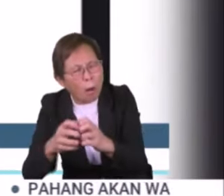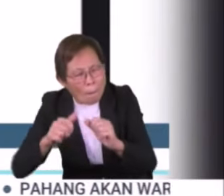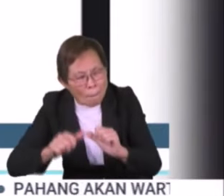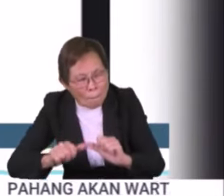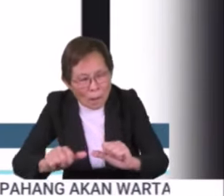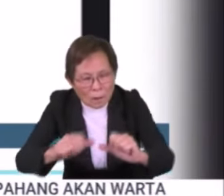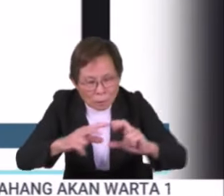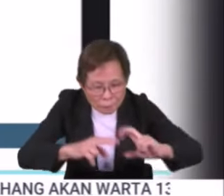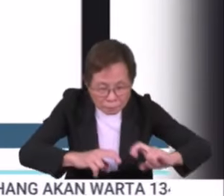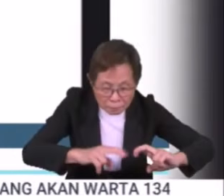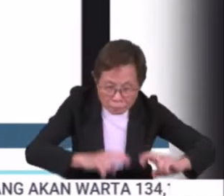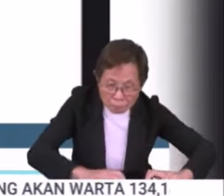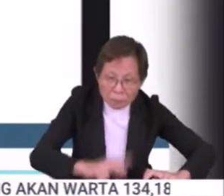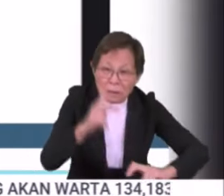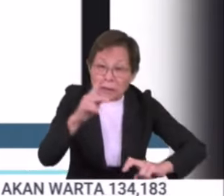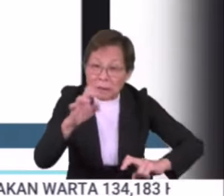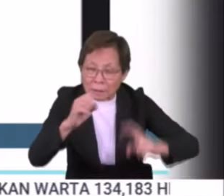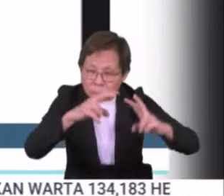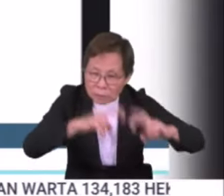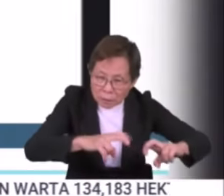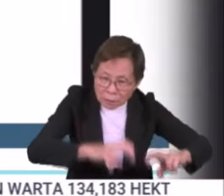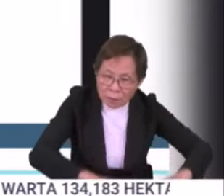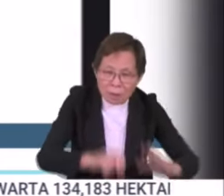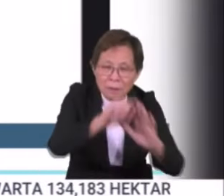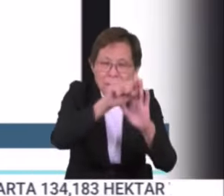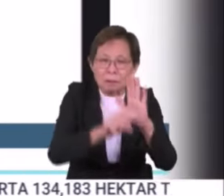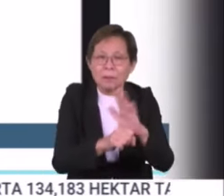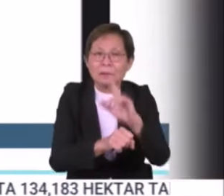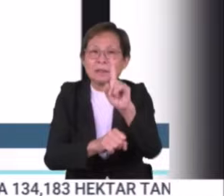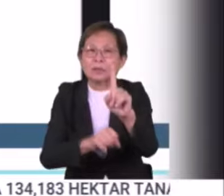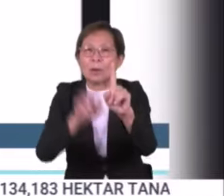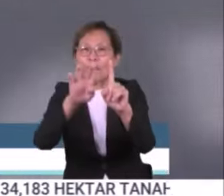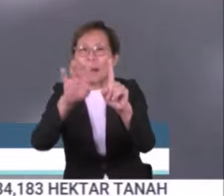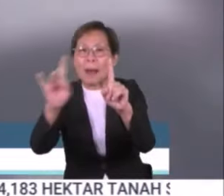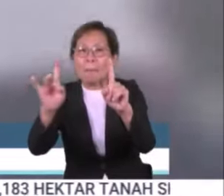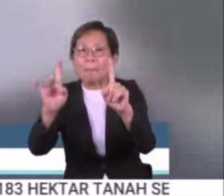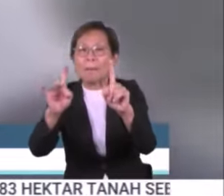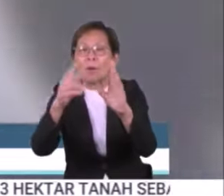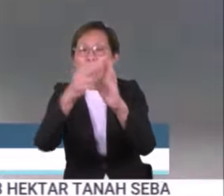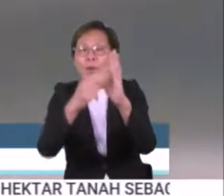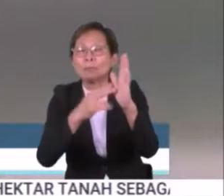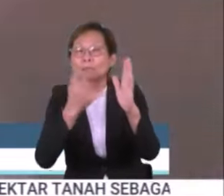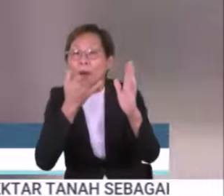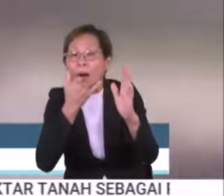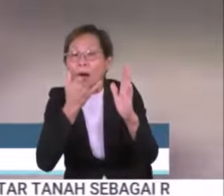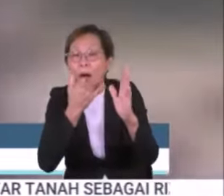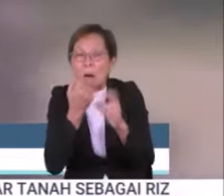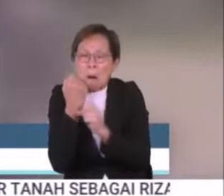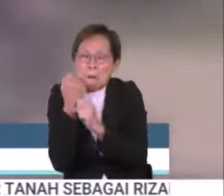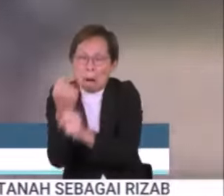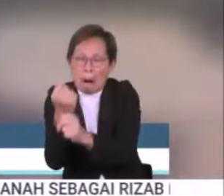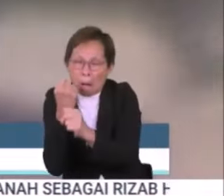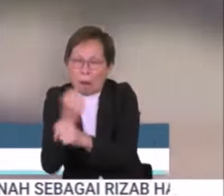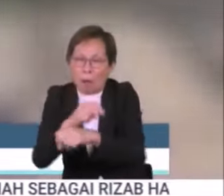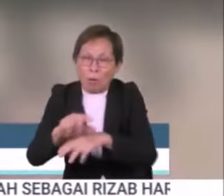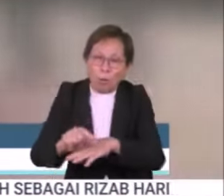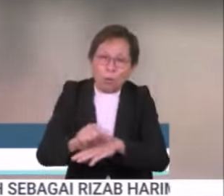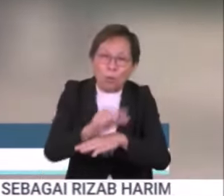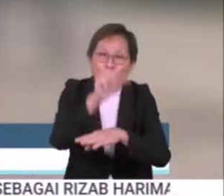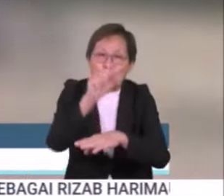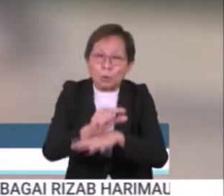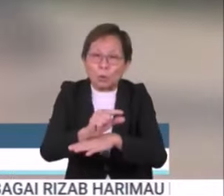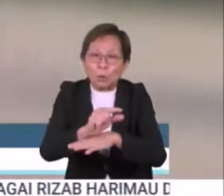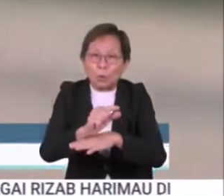di siasat section 148 yaitu musuh dengan menggunakan